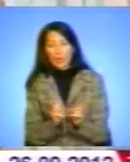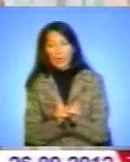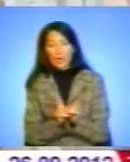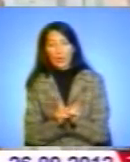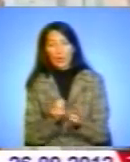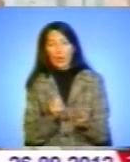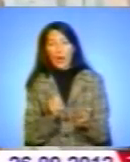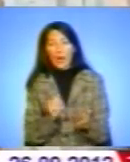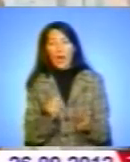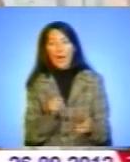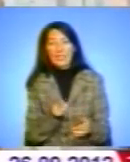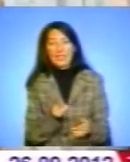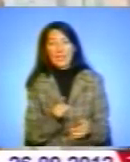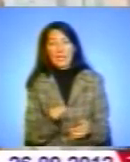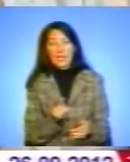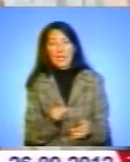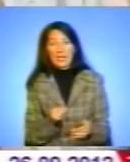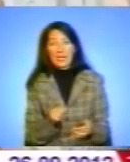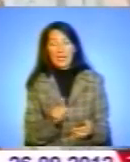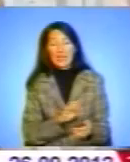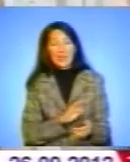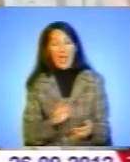тієї, що не віднайду,